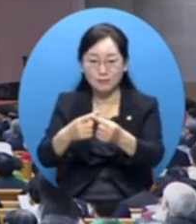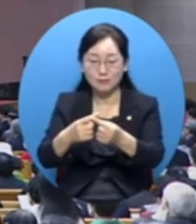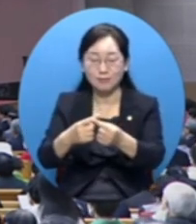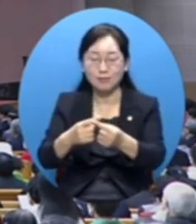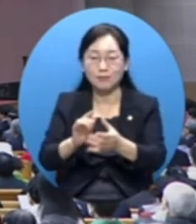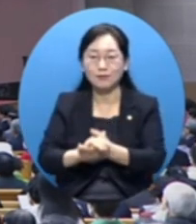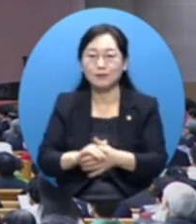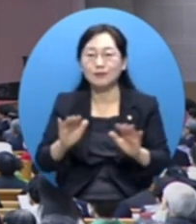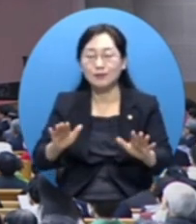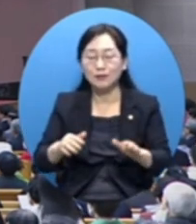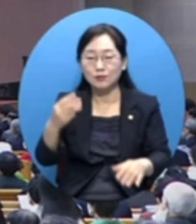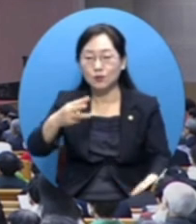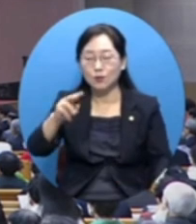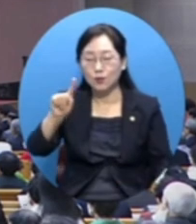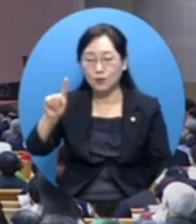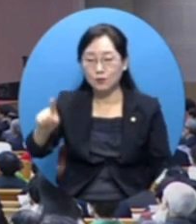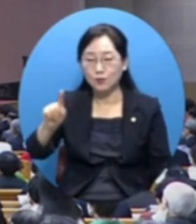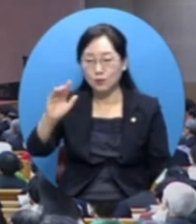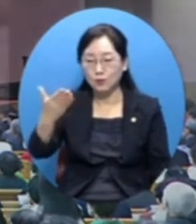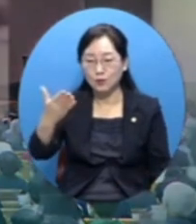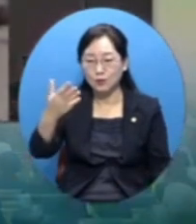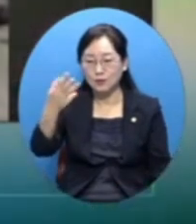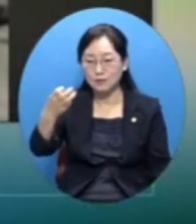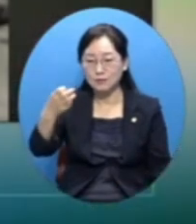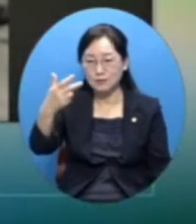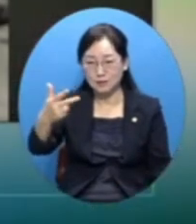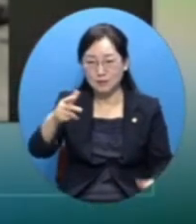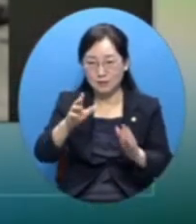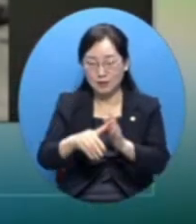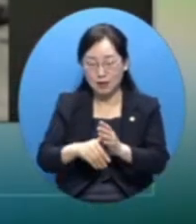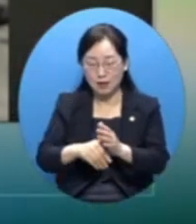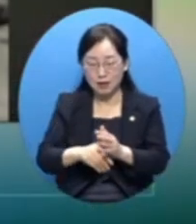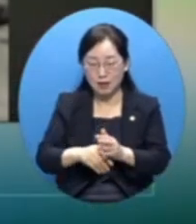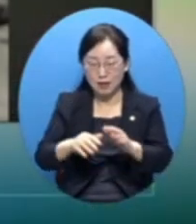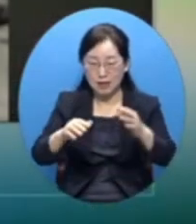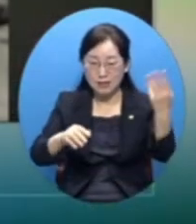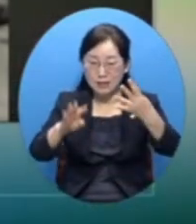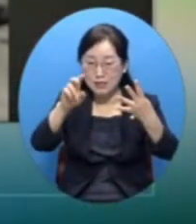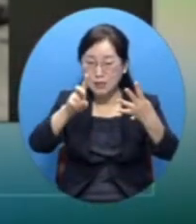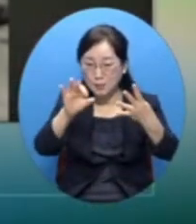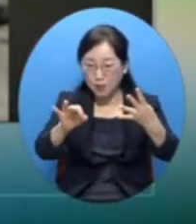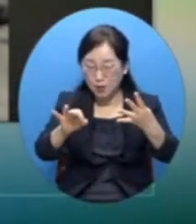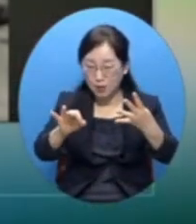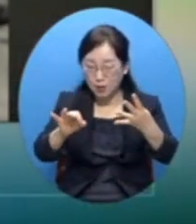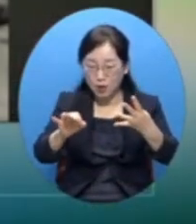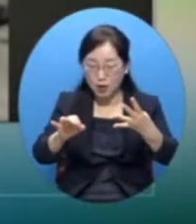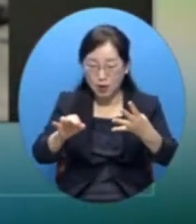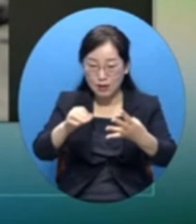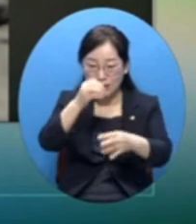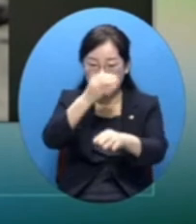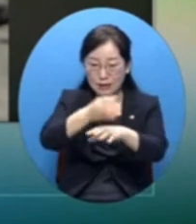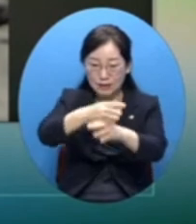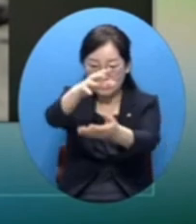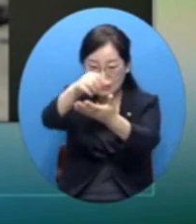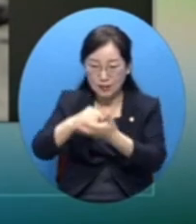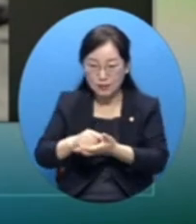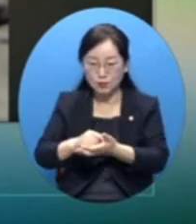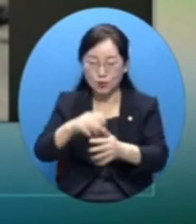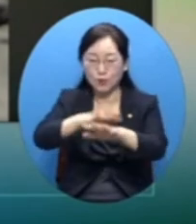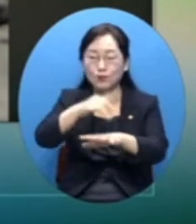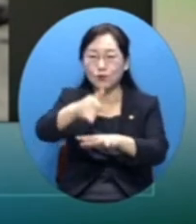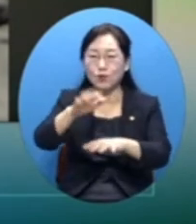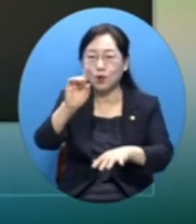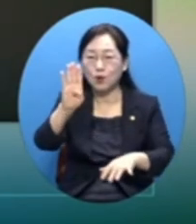1937년에 버려진 땅 4천여평의 땅을 구입하여 봉안 이상 촌을 설립합니다 마을 한복판에